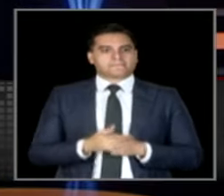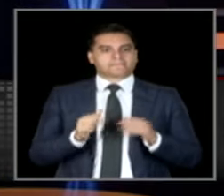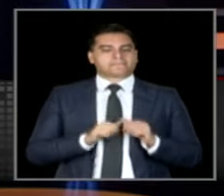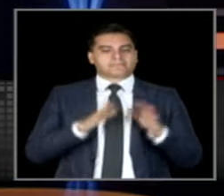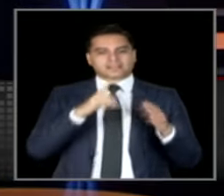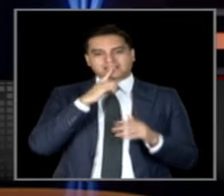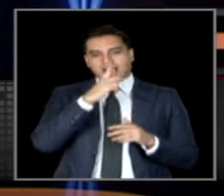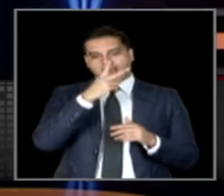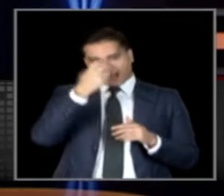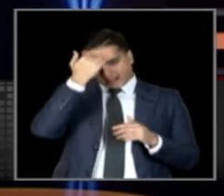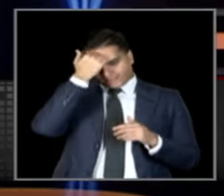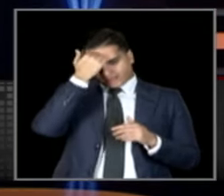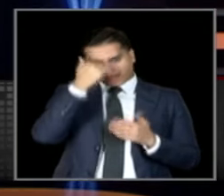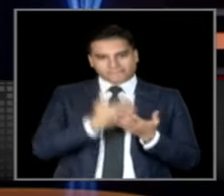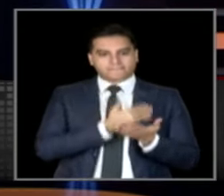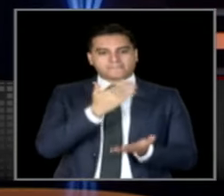اتنشرت سنة 2000،